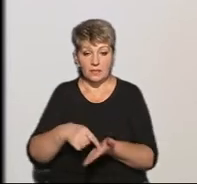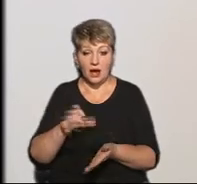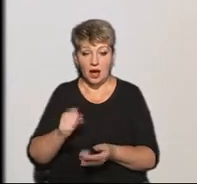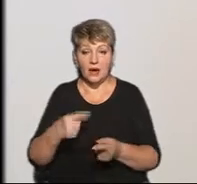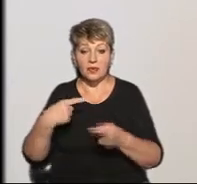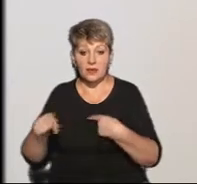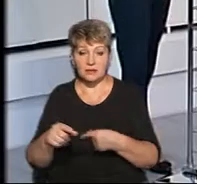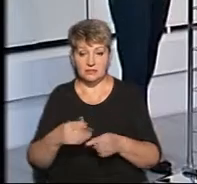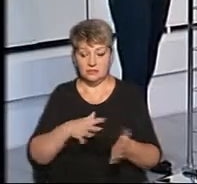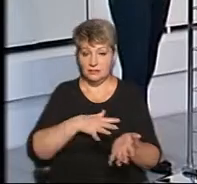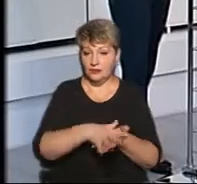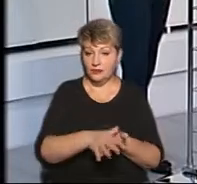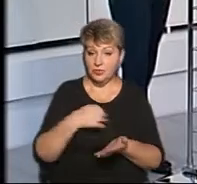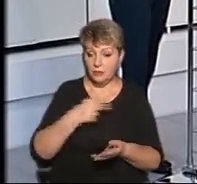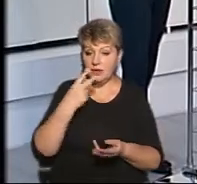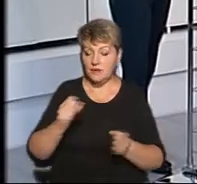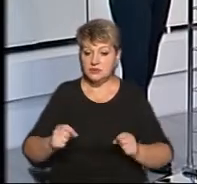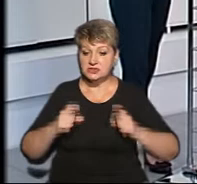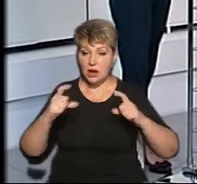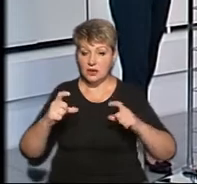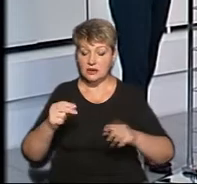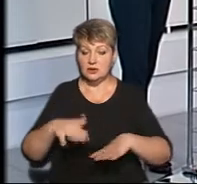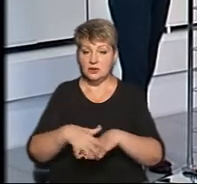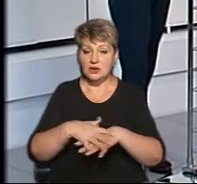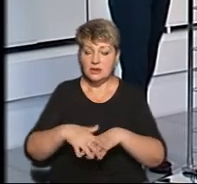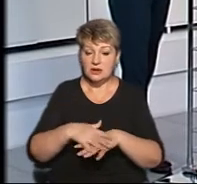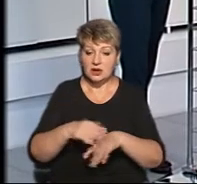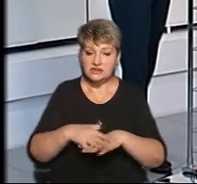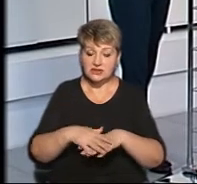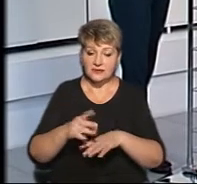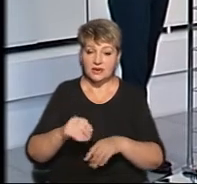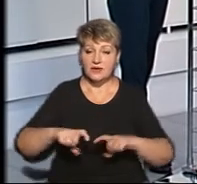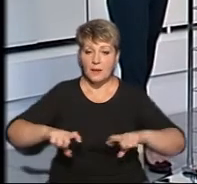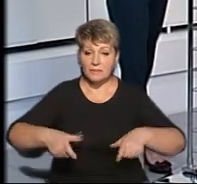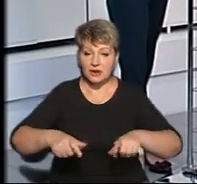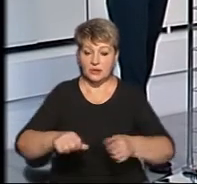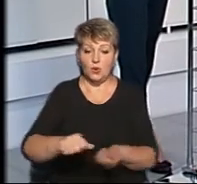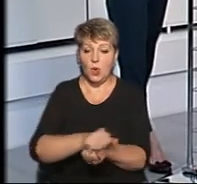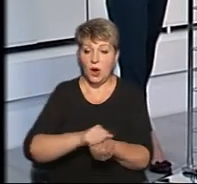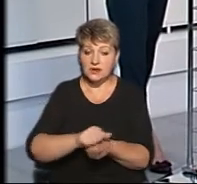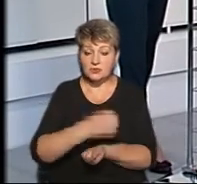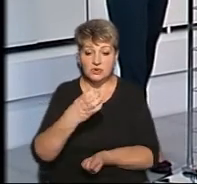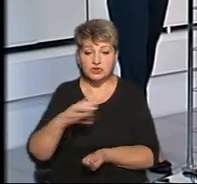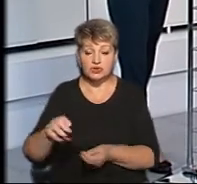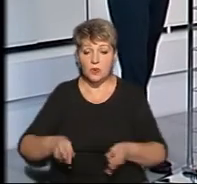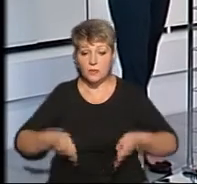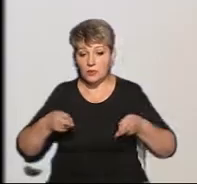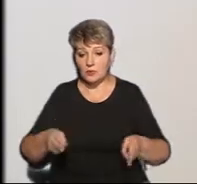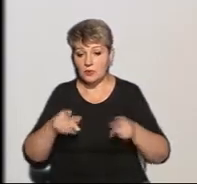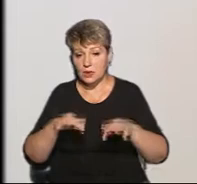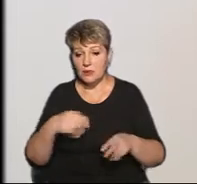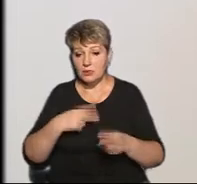на їх проїдання. Ми бачимо завищені цифри на асфальт, на плитку, на все інше. Ми бачимо там сотні кримінальних справ, ми